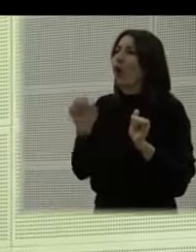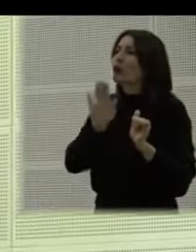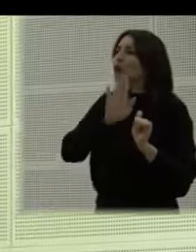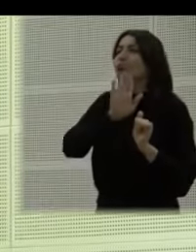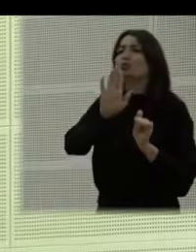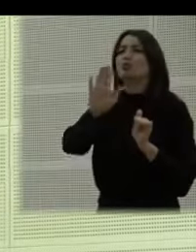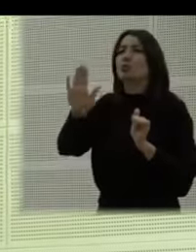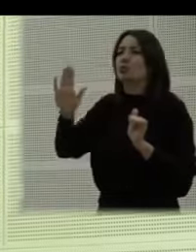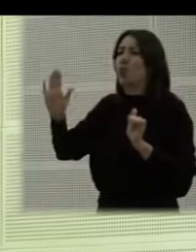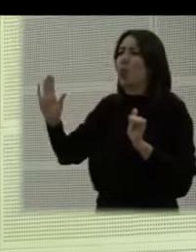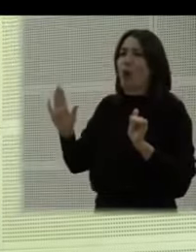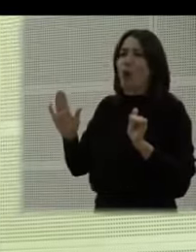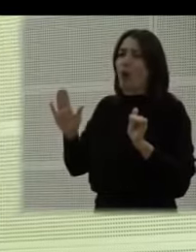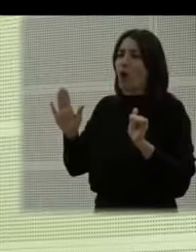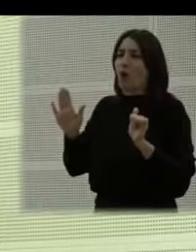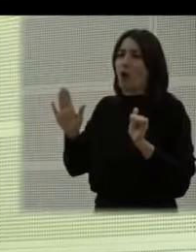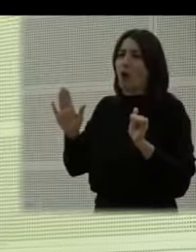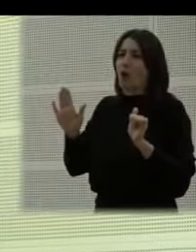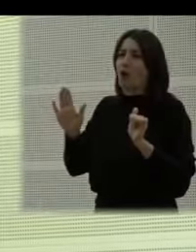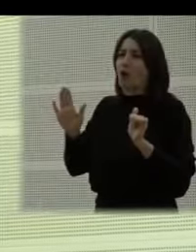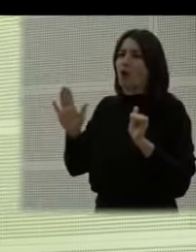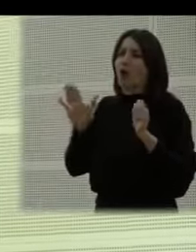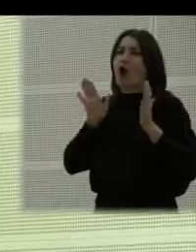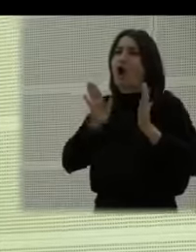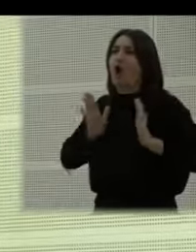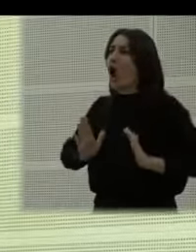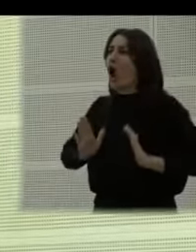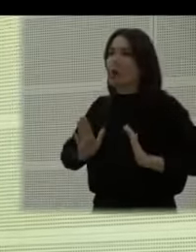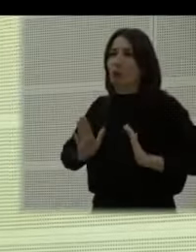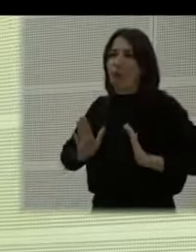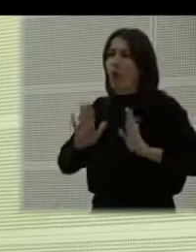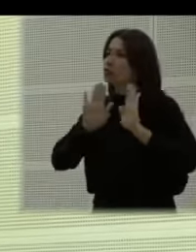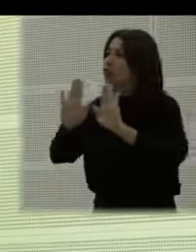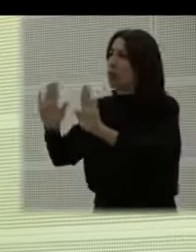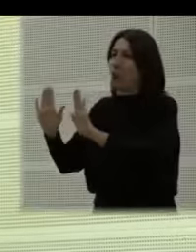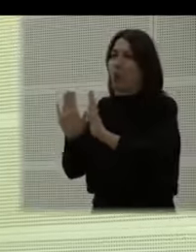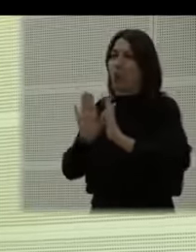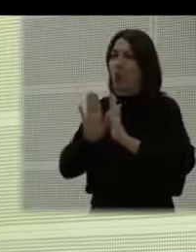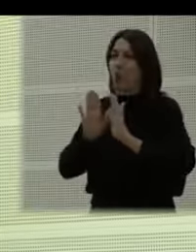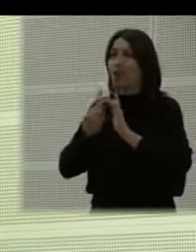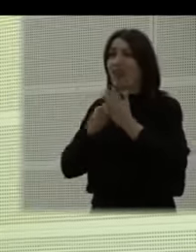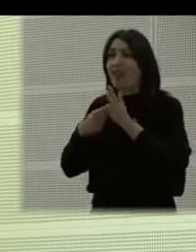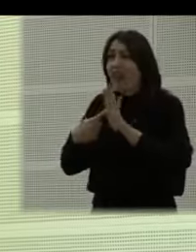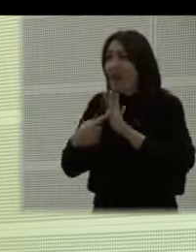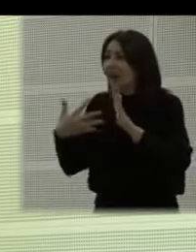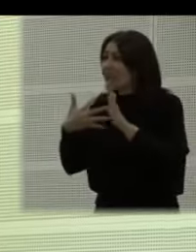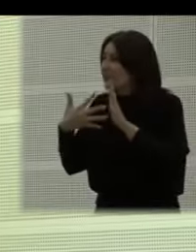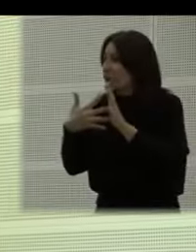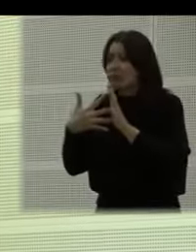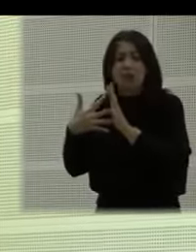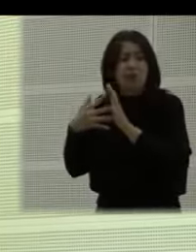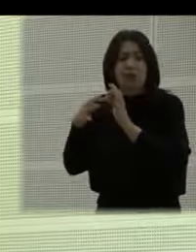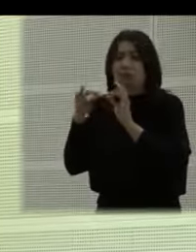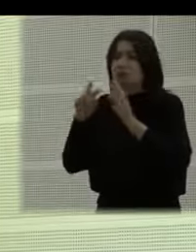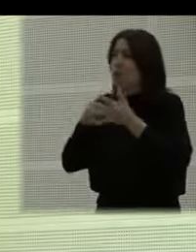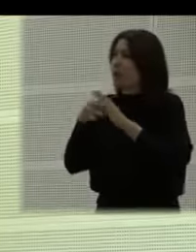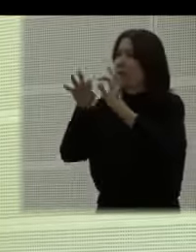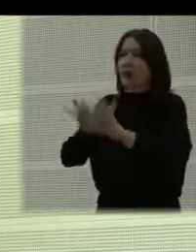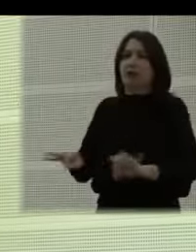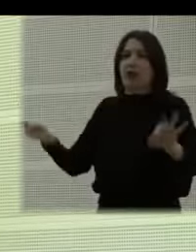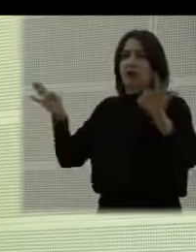ha il corpo che ha e non deve farsene un problema, no? Non deve farsene